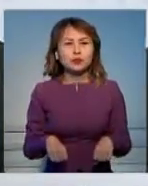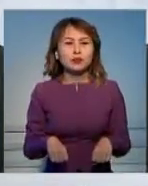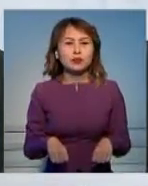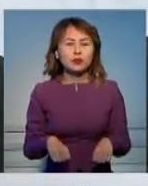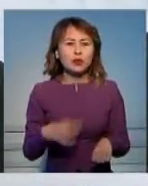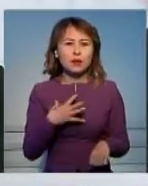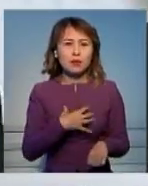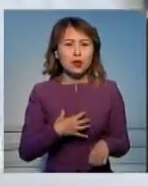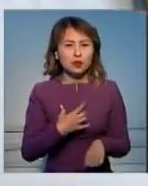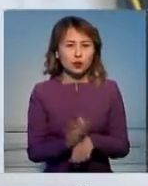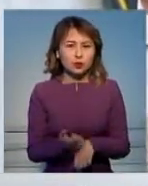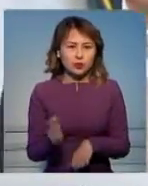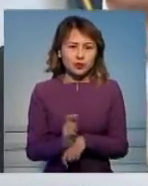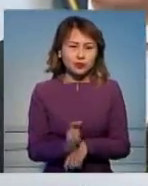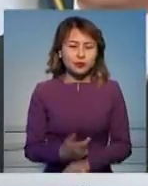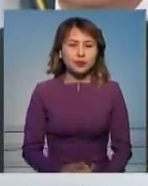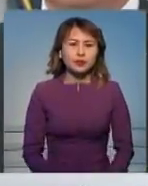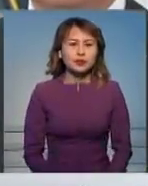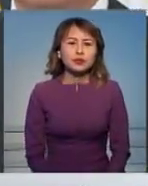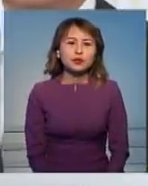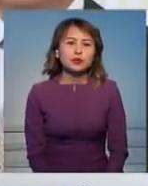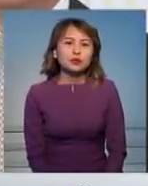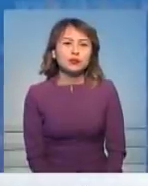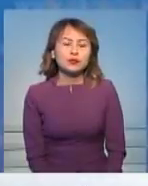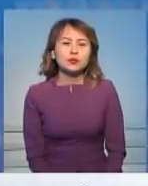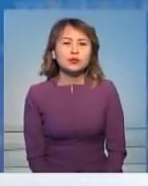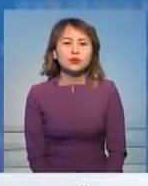пайдалану аса маңызды екеніне мән берді.